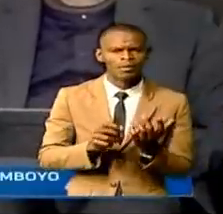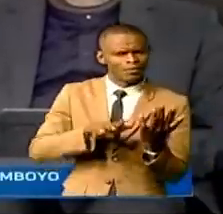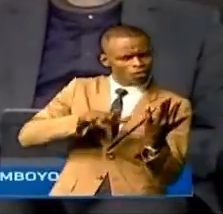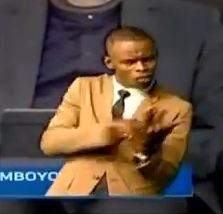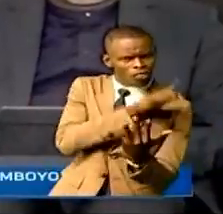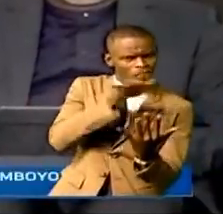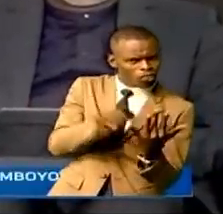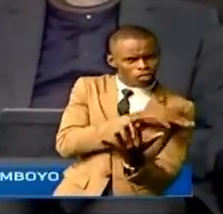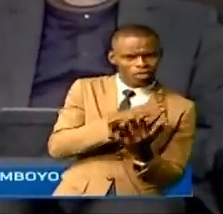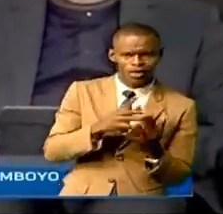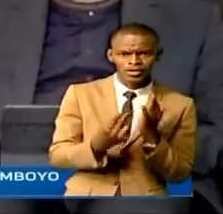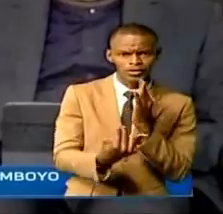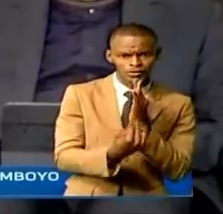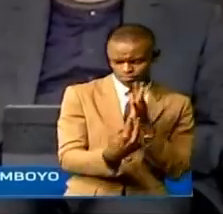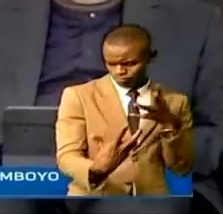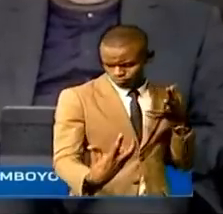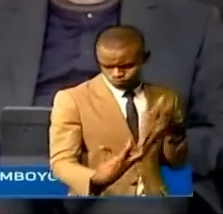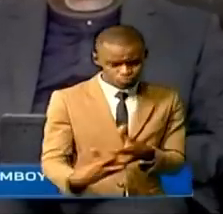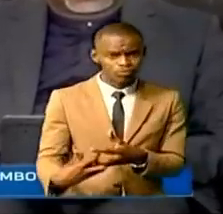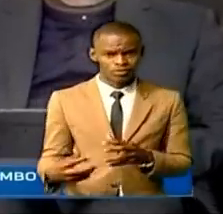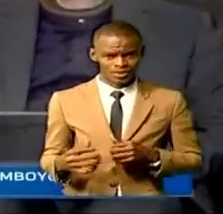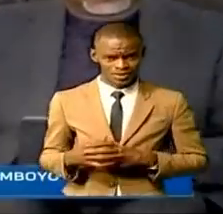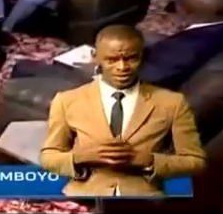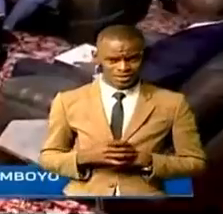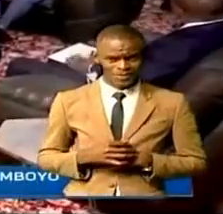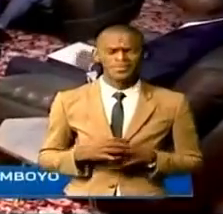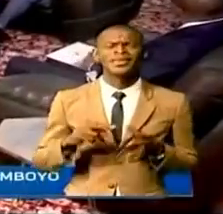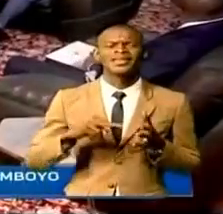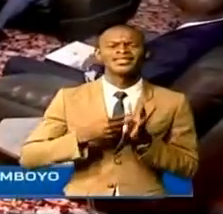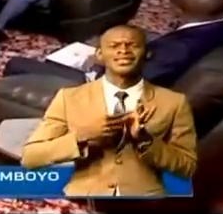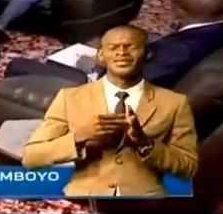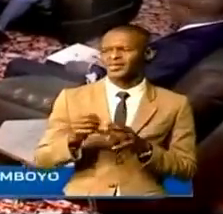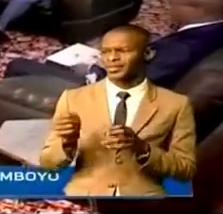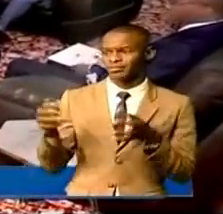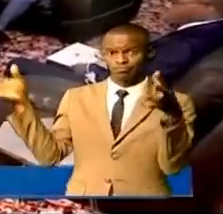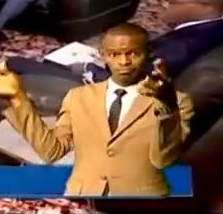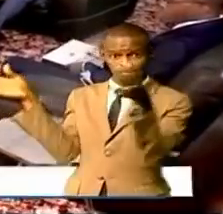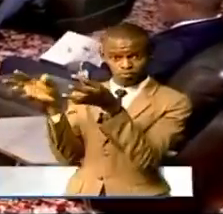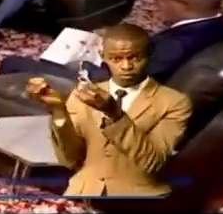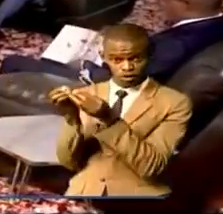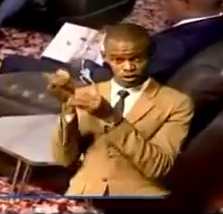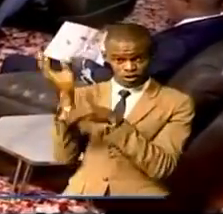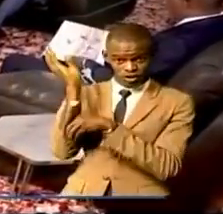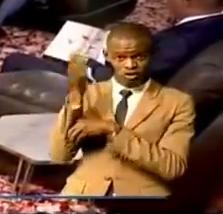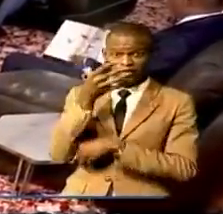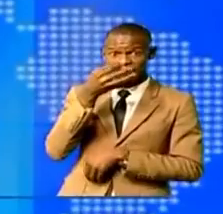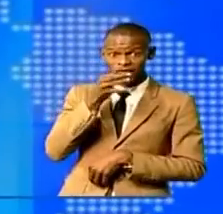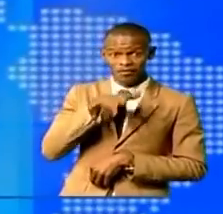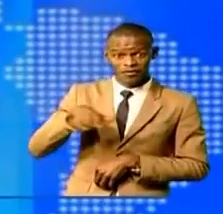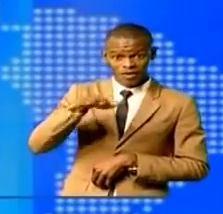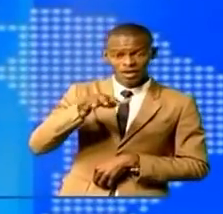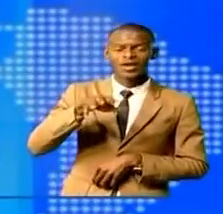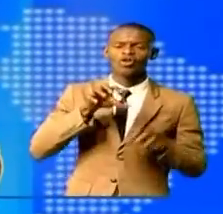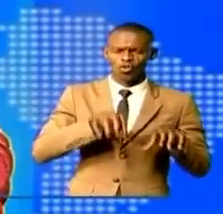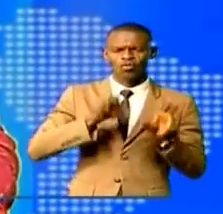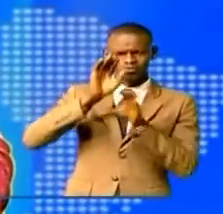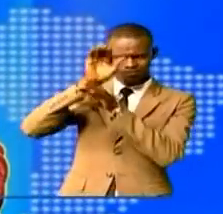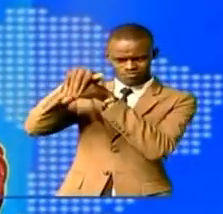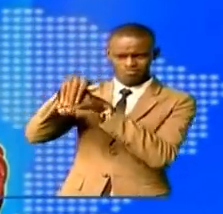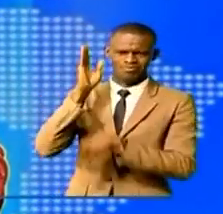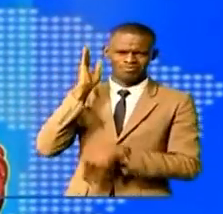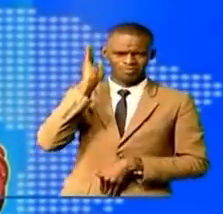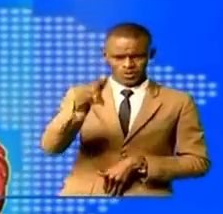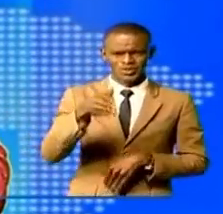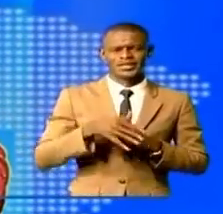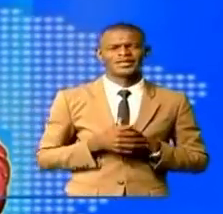démocratique du Congo prendra une part active à ces salons de Vivatech à Paris en France. Et puis, dans le